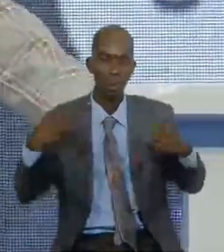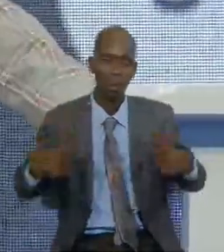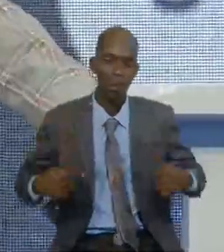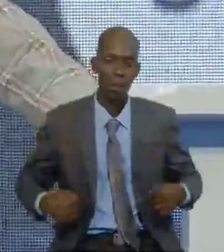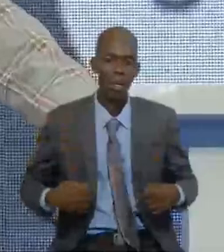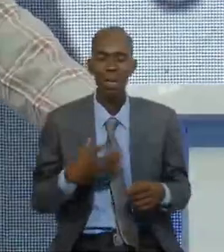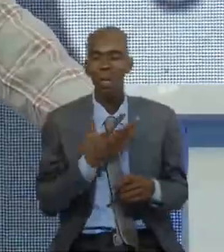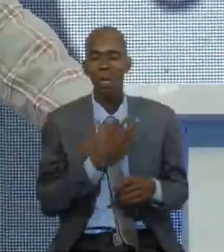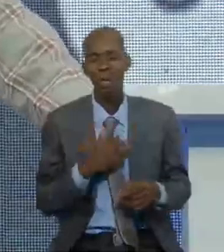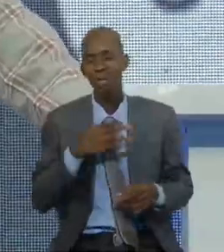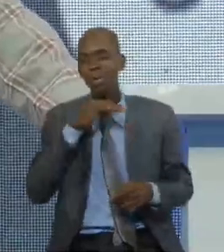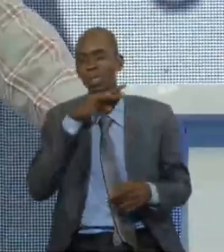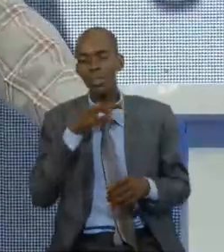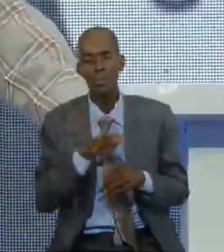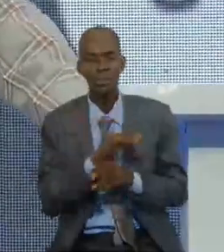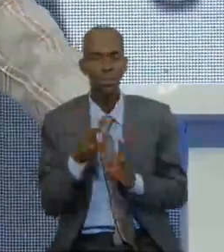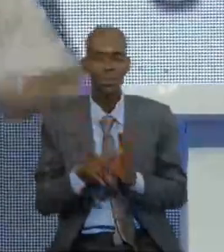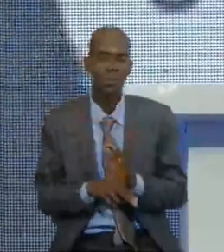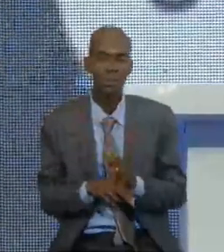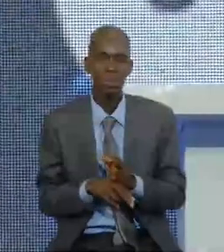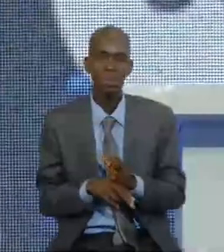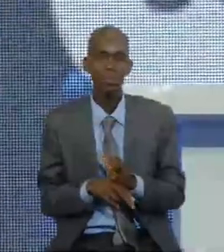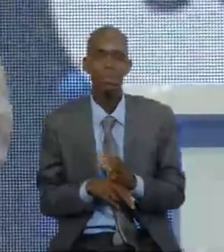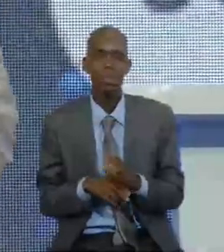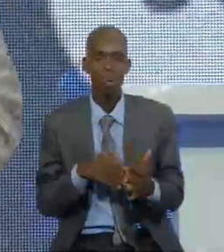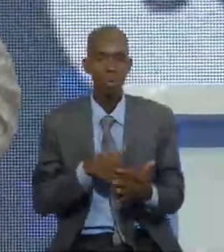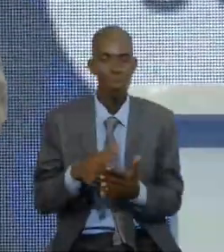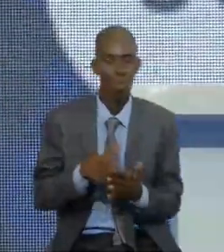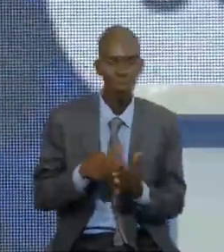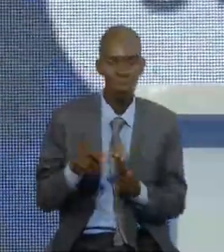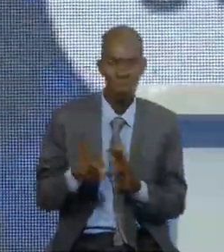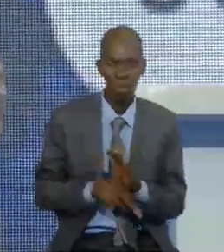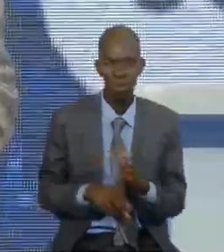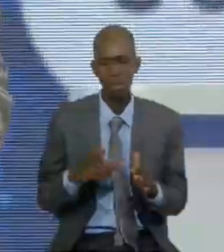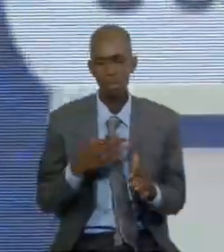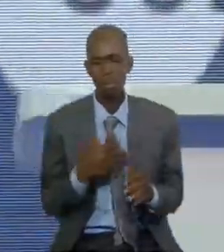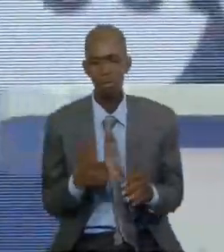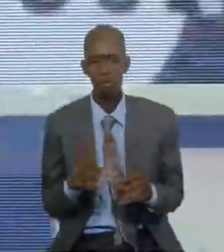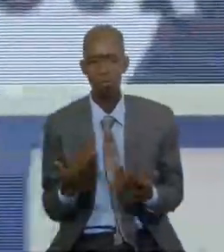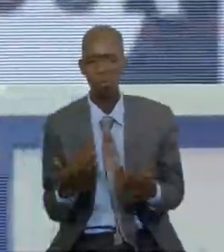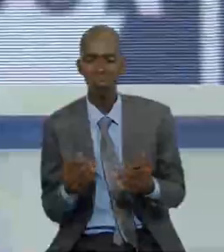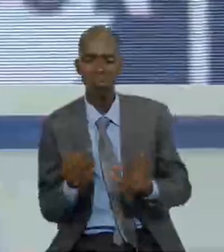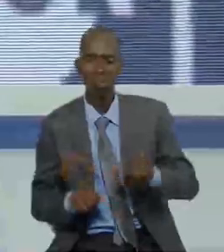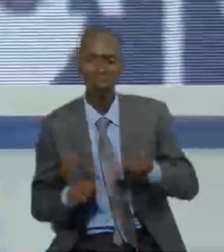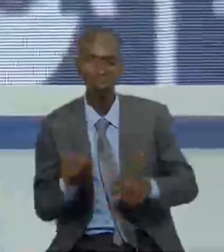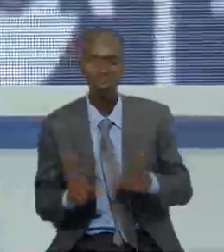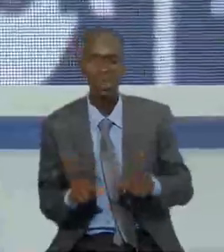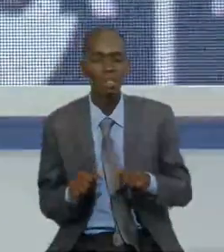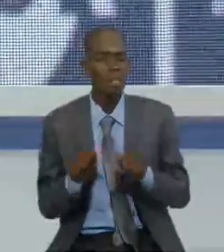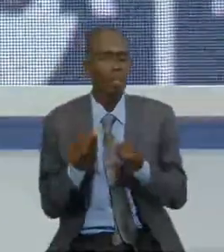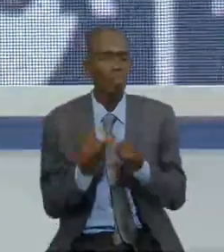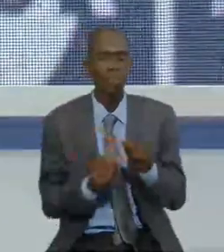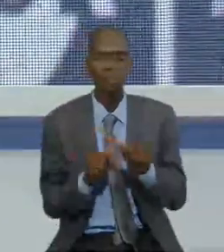les infimités les maladies les faiblesses et les situations